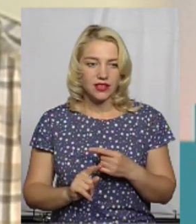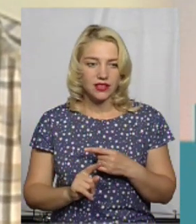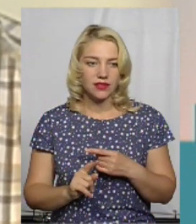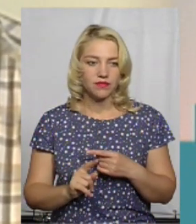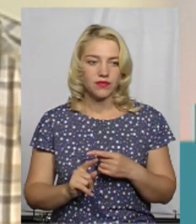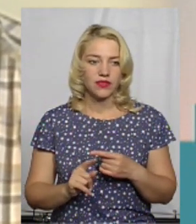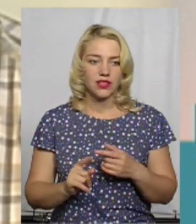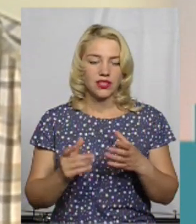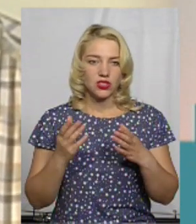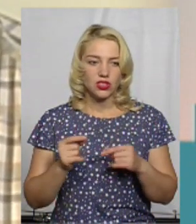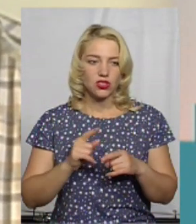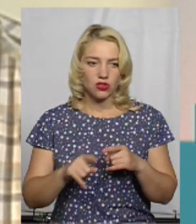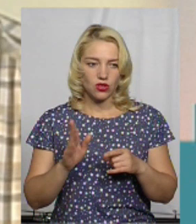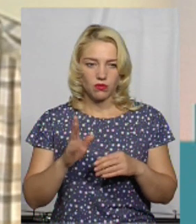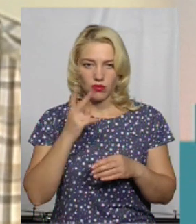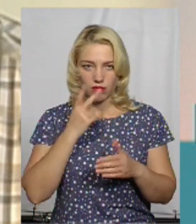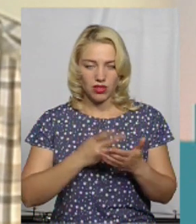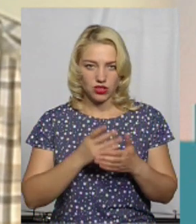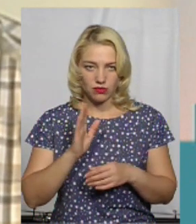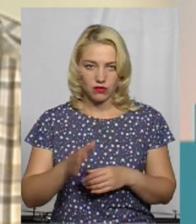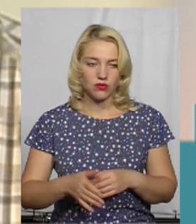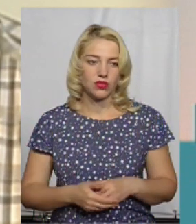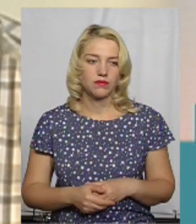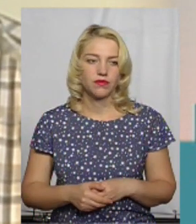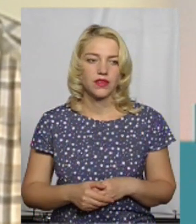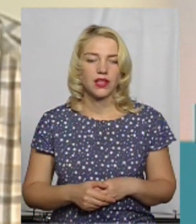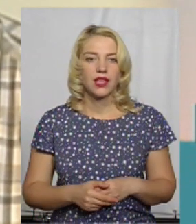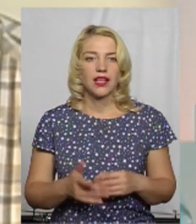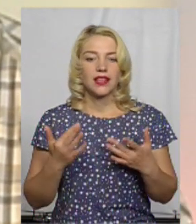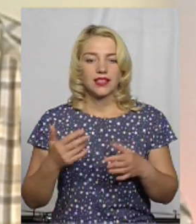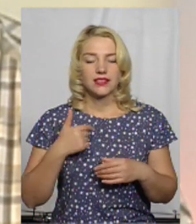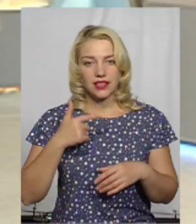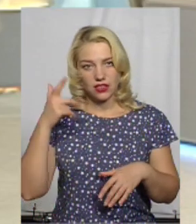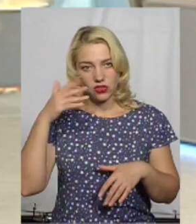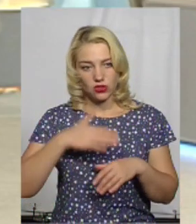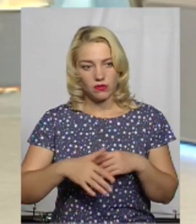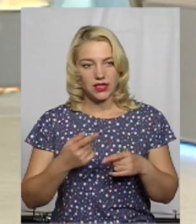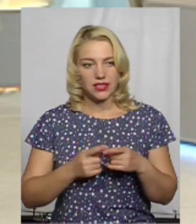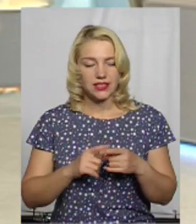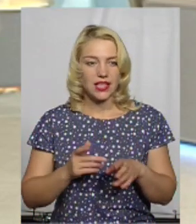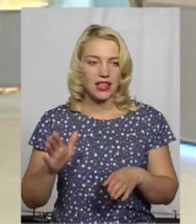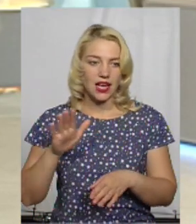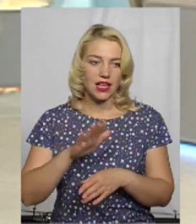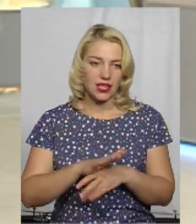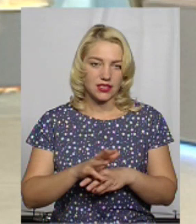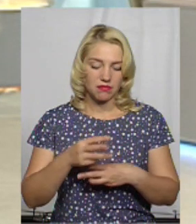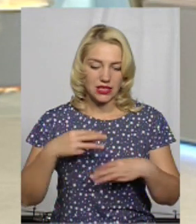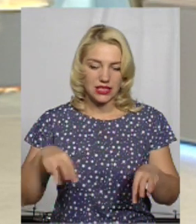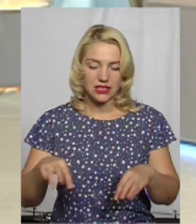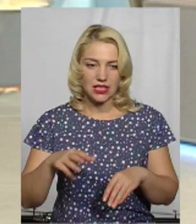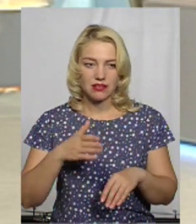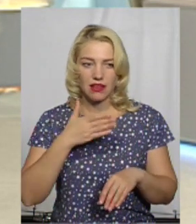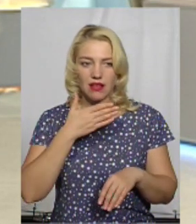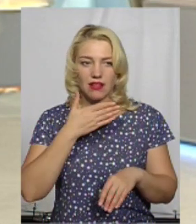він ще, ну, скоро ми його вже побачимо, це положення. Наскільки я зрозуміла, що цей наказ міністерства, він